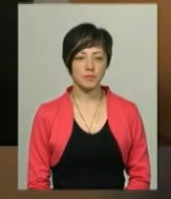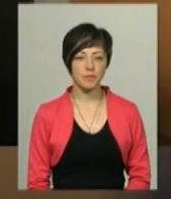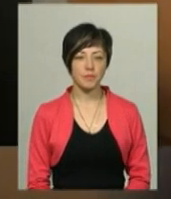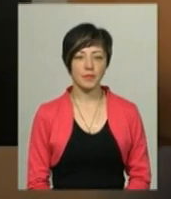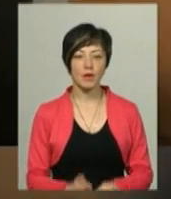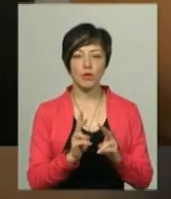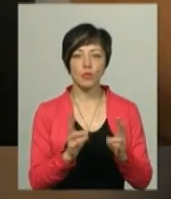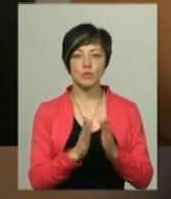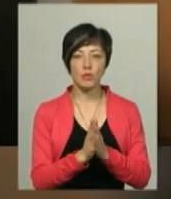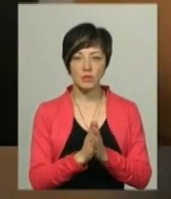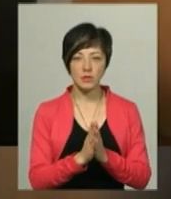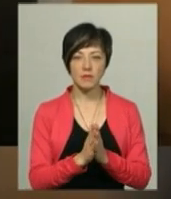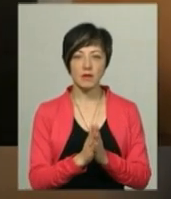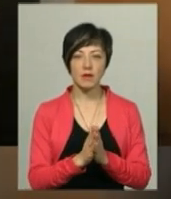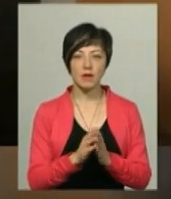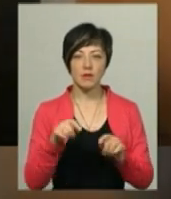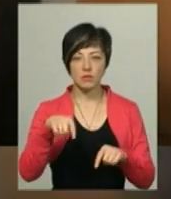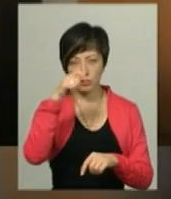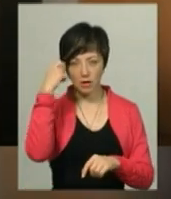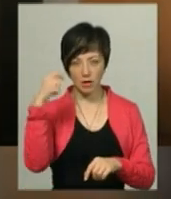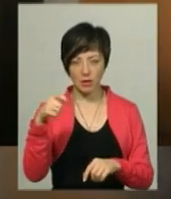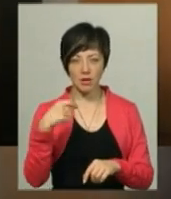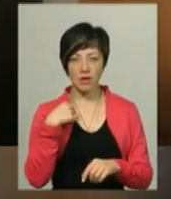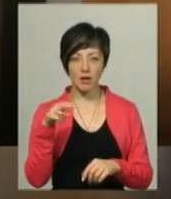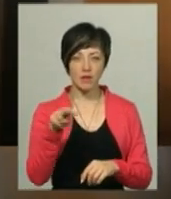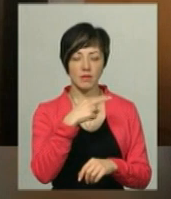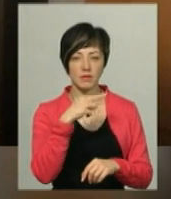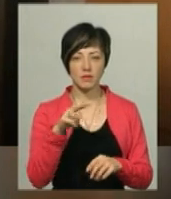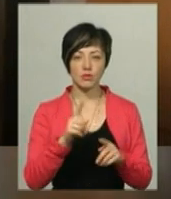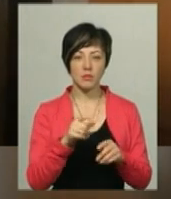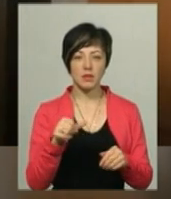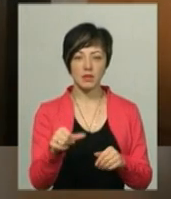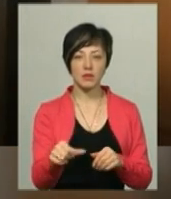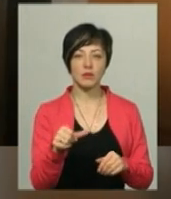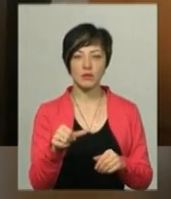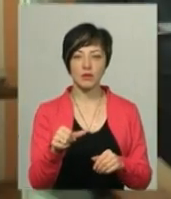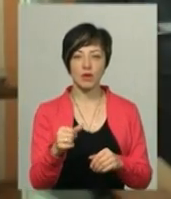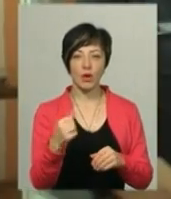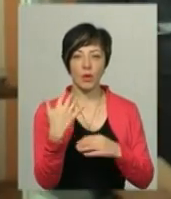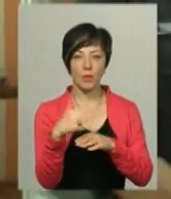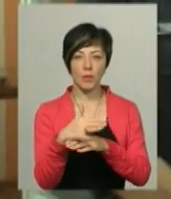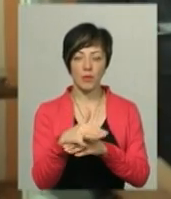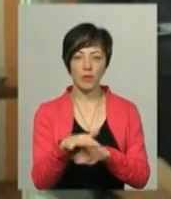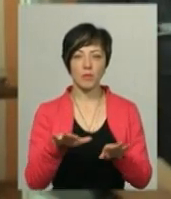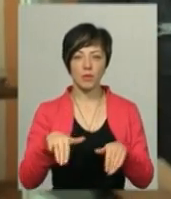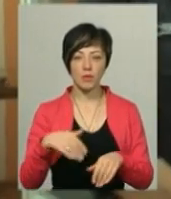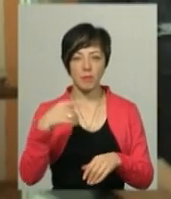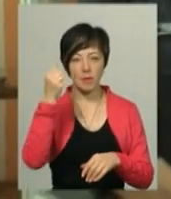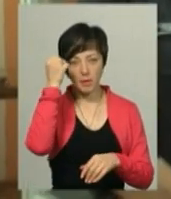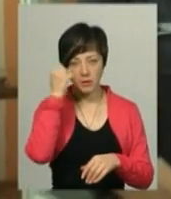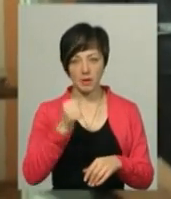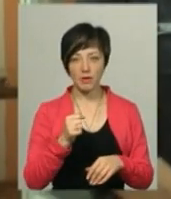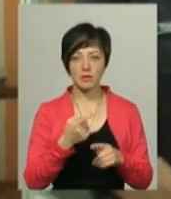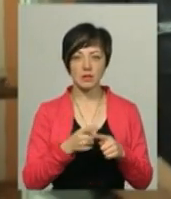Хтось попросив, що в салоні стало жарко. Я відвів очі від того, щоб натиснути кнопку кондиціонера. Після того я пам'ятаю,